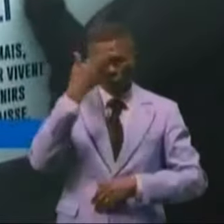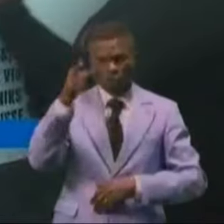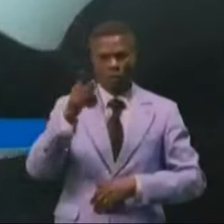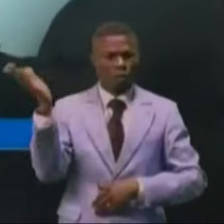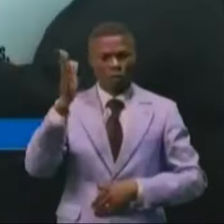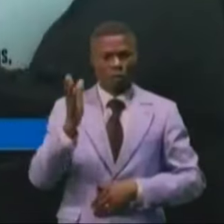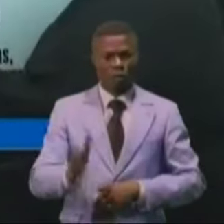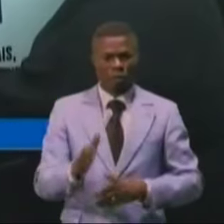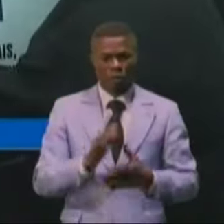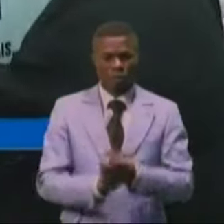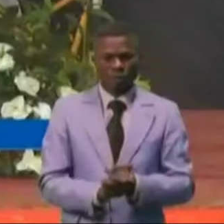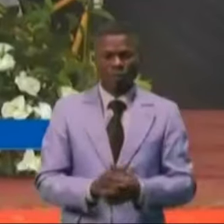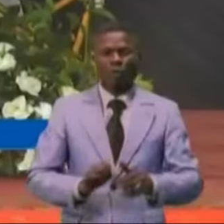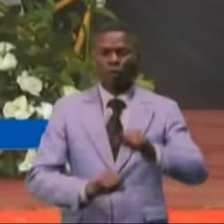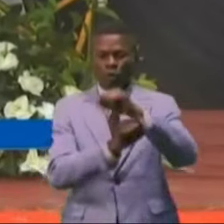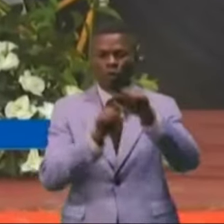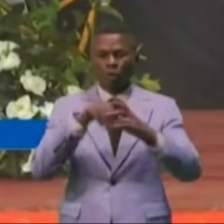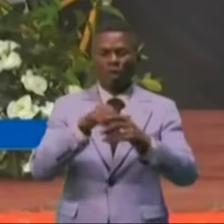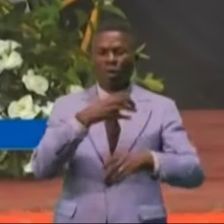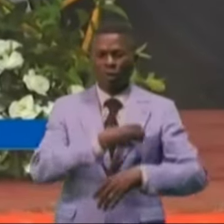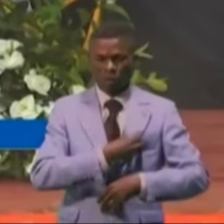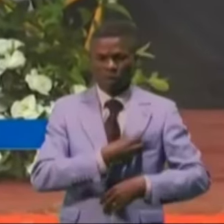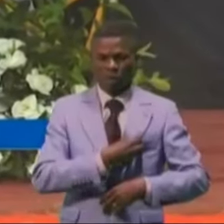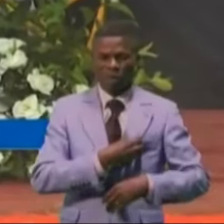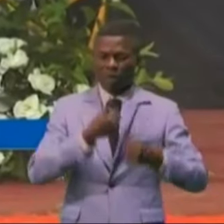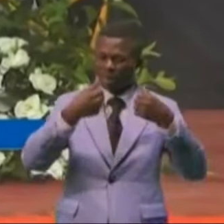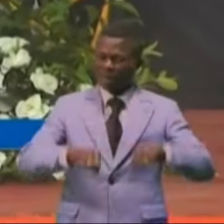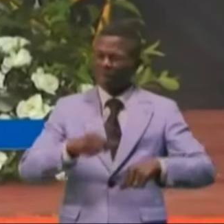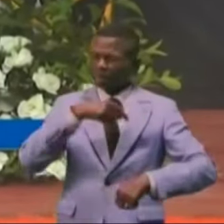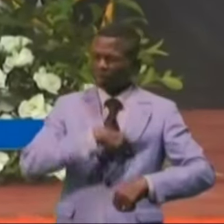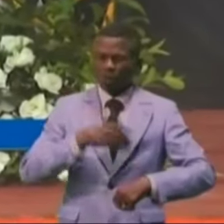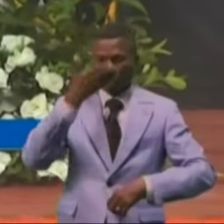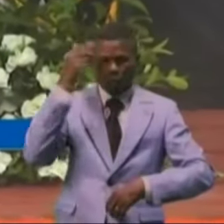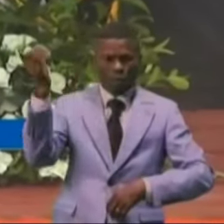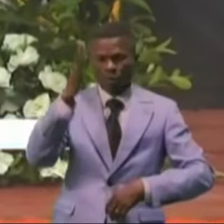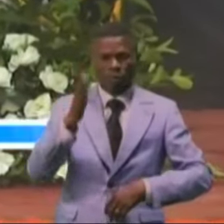vous avons porté dans nos cœurs et cela à jamais.